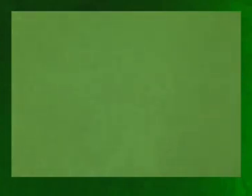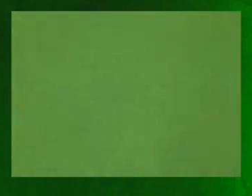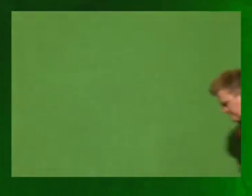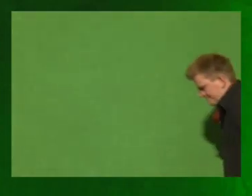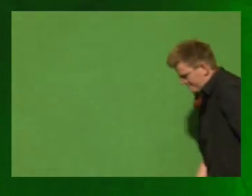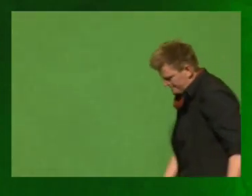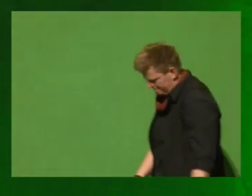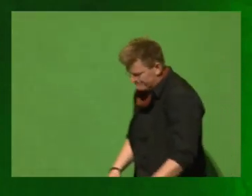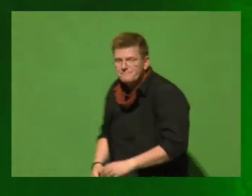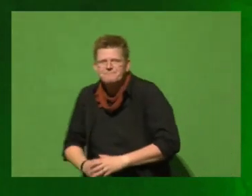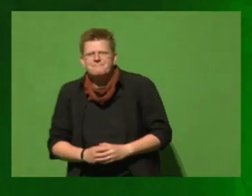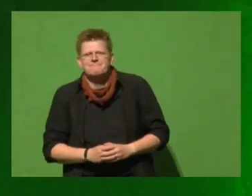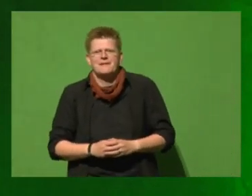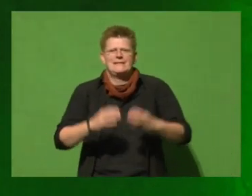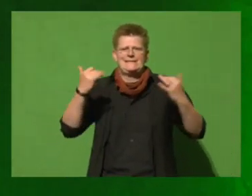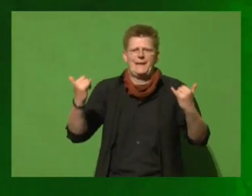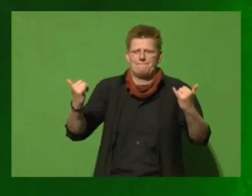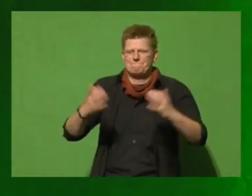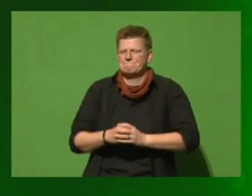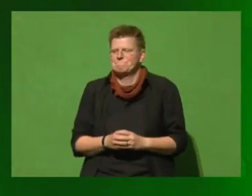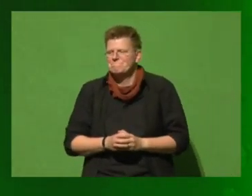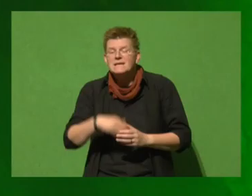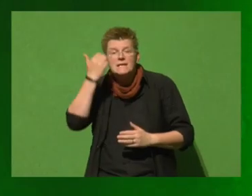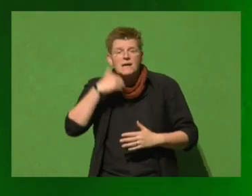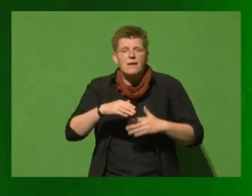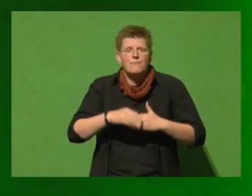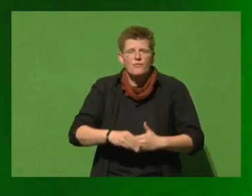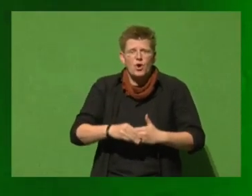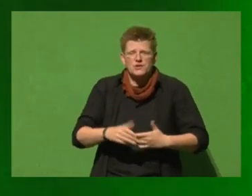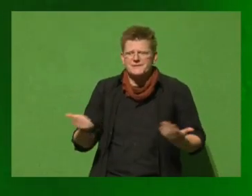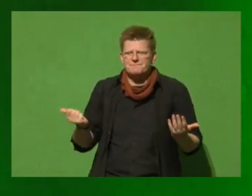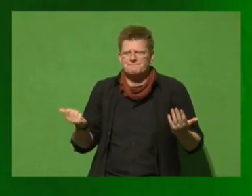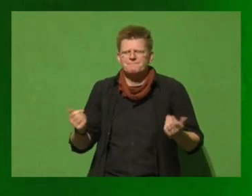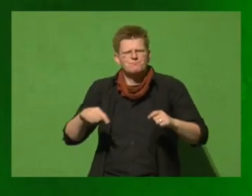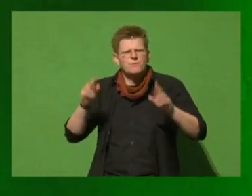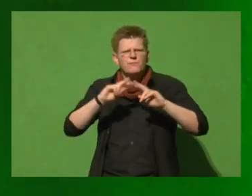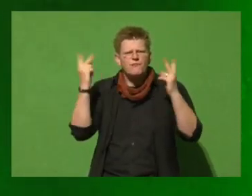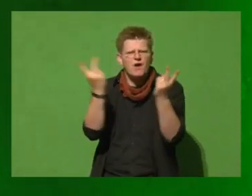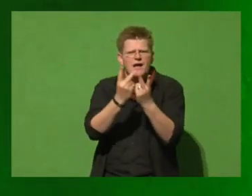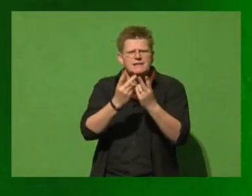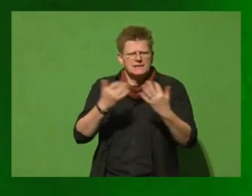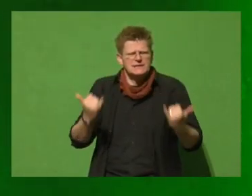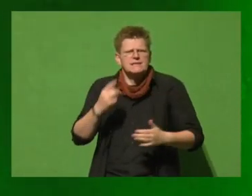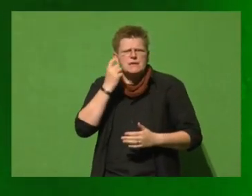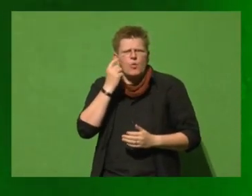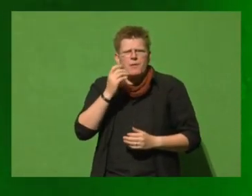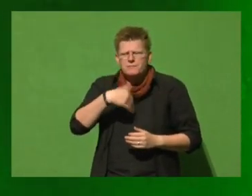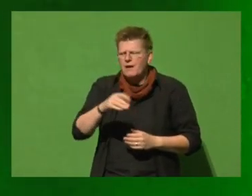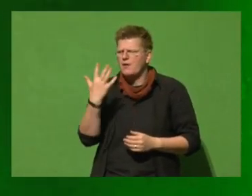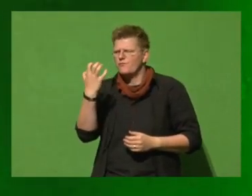Ja, liebe Freundinnen und Freunde, momentan sind weltweit mehr als 50 Millionen Menschen auf der